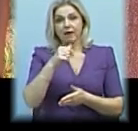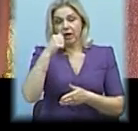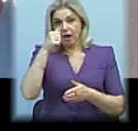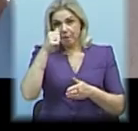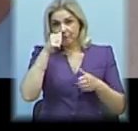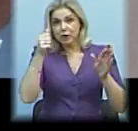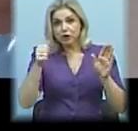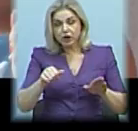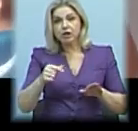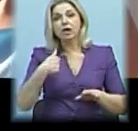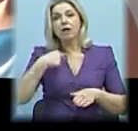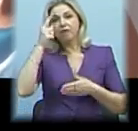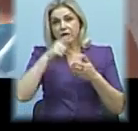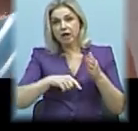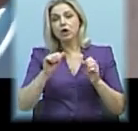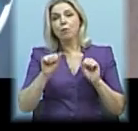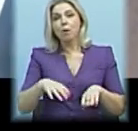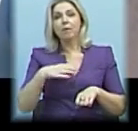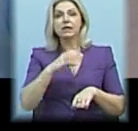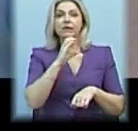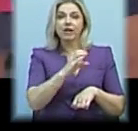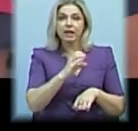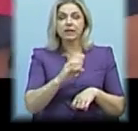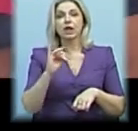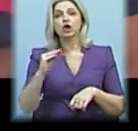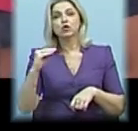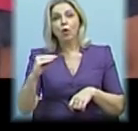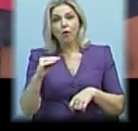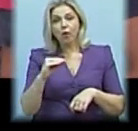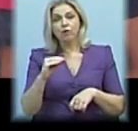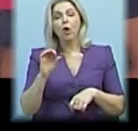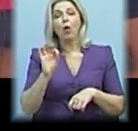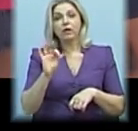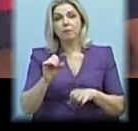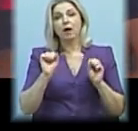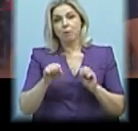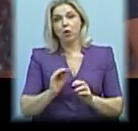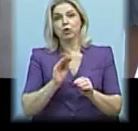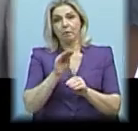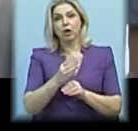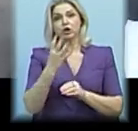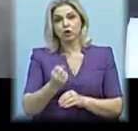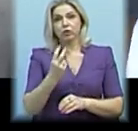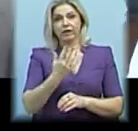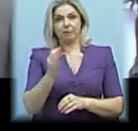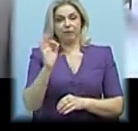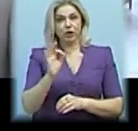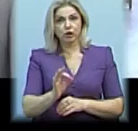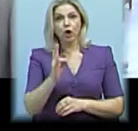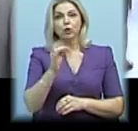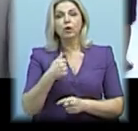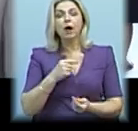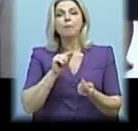я сподіваюся, що ми зможемо з вересня, можливо, жовтня, вчителям додатково ще доплачувати ще 25%. Але я проти того, щоб